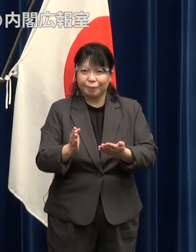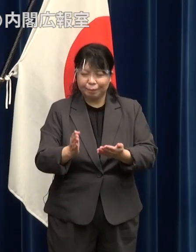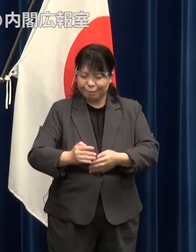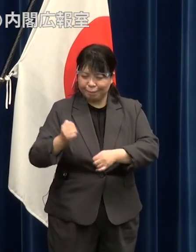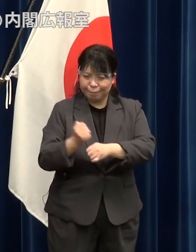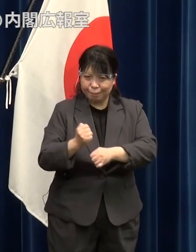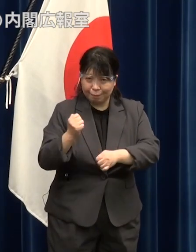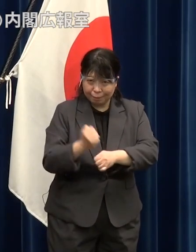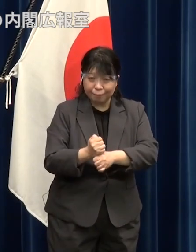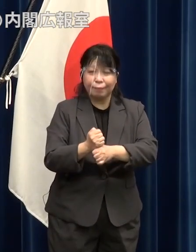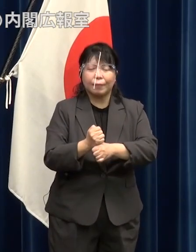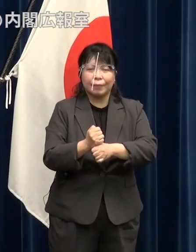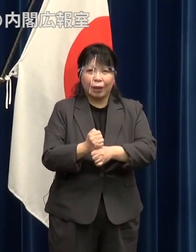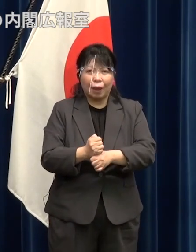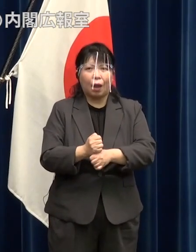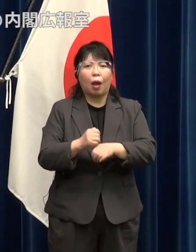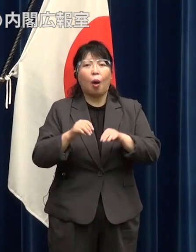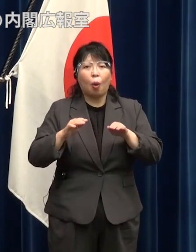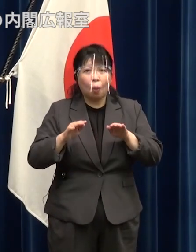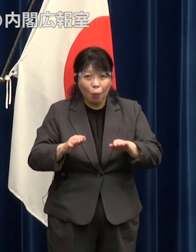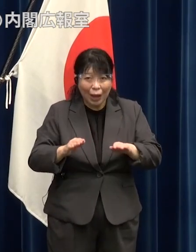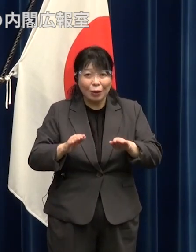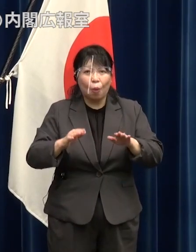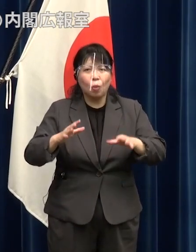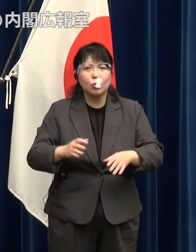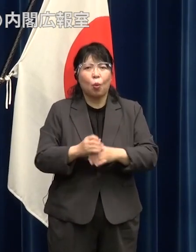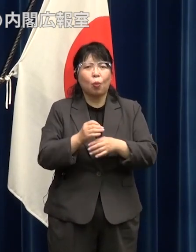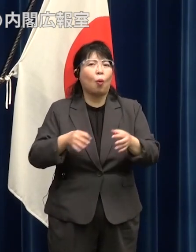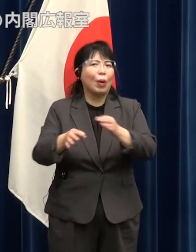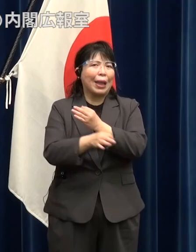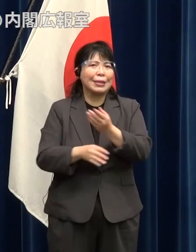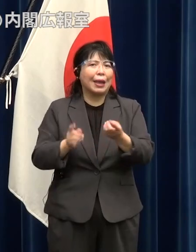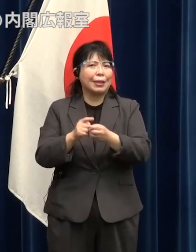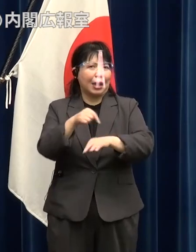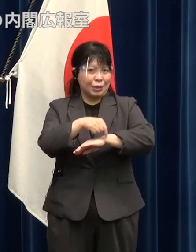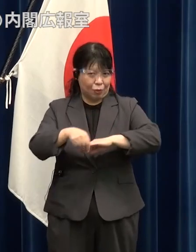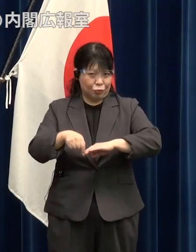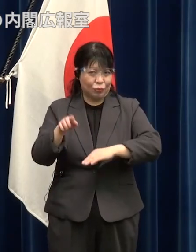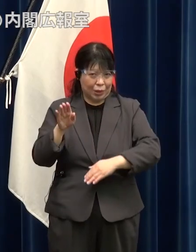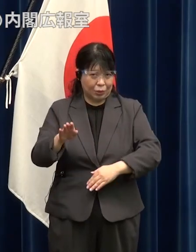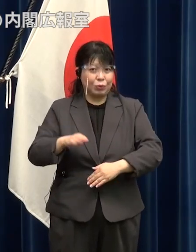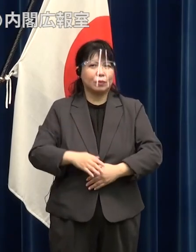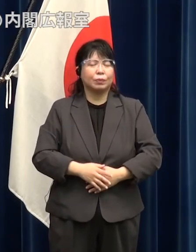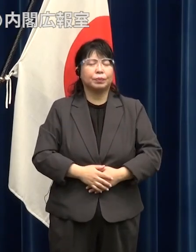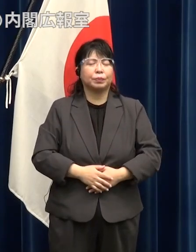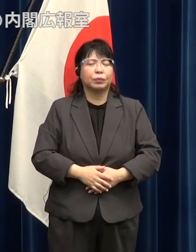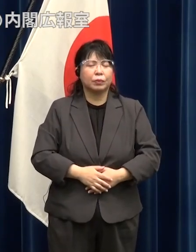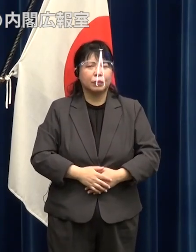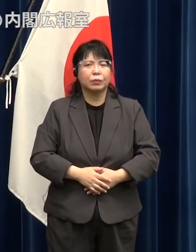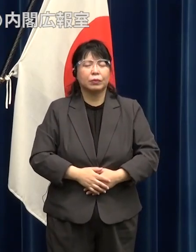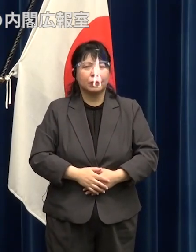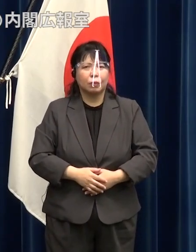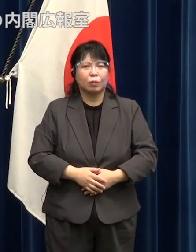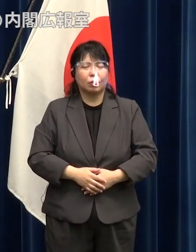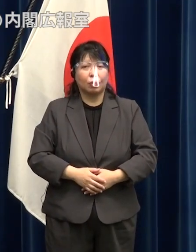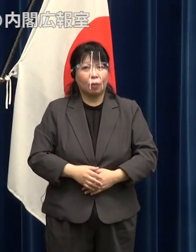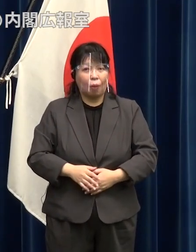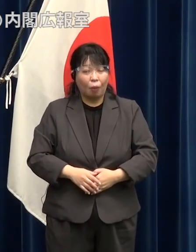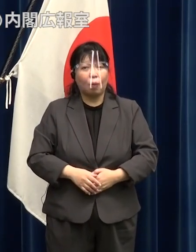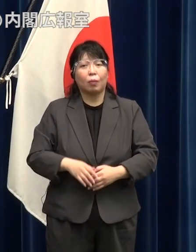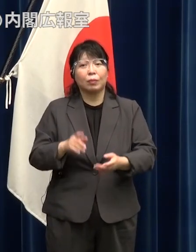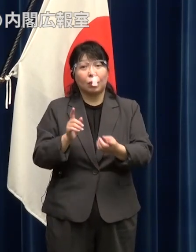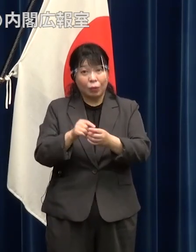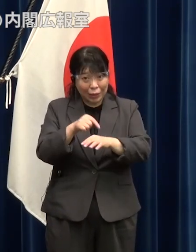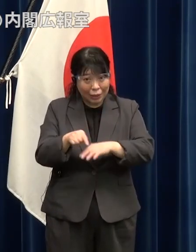のが今回の総合経済対策です。今回の対策により、リッター